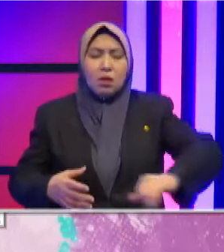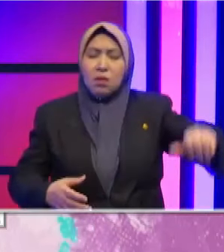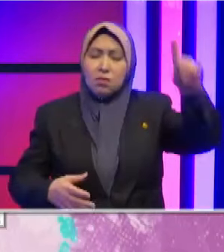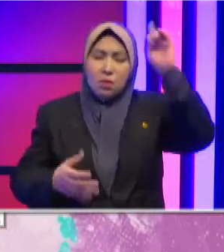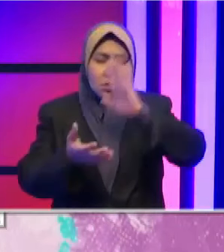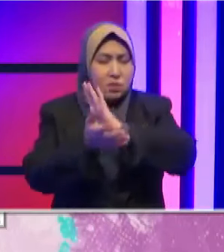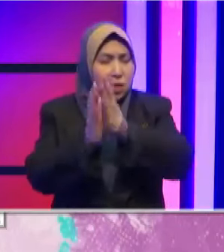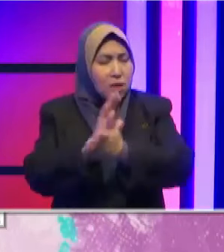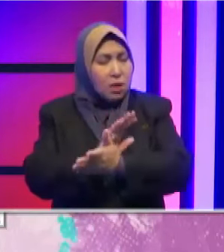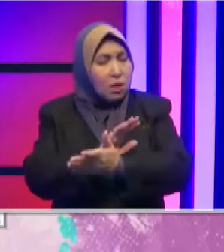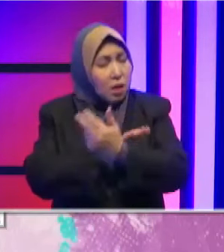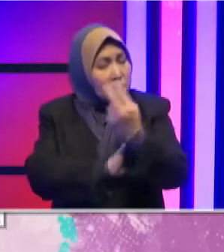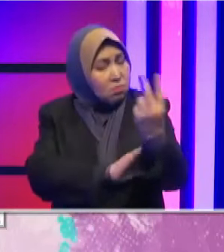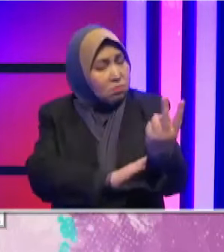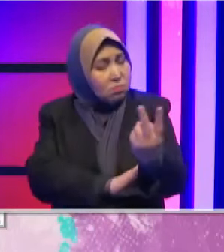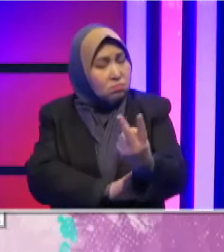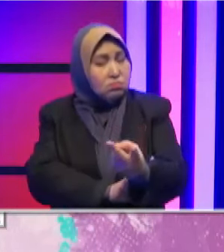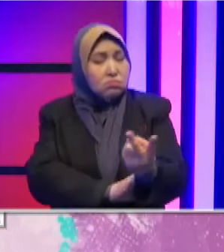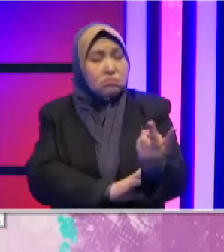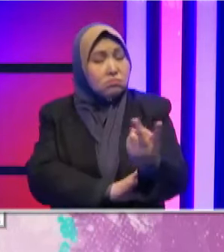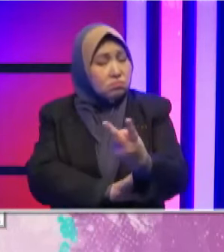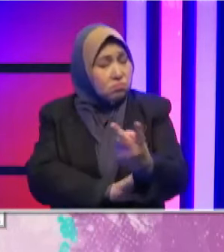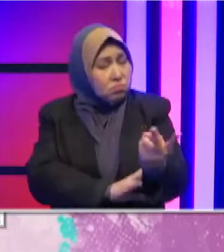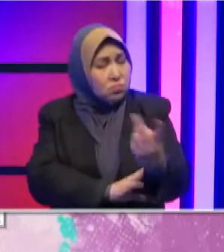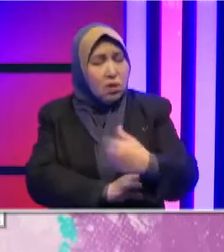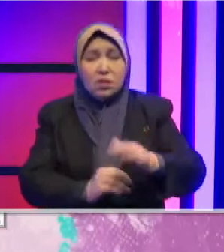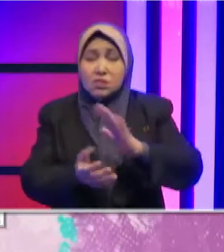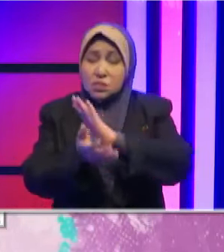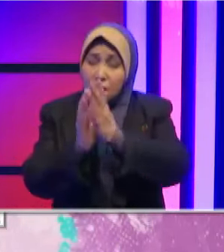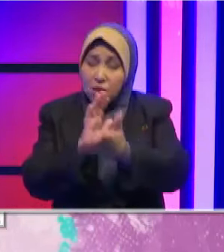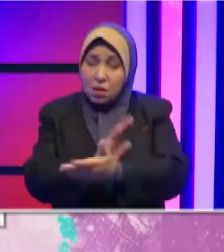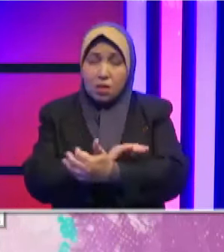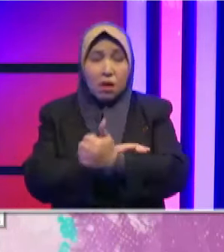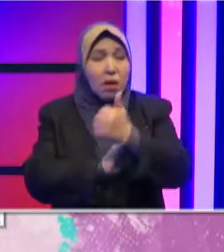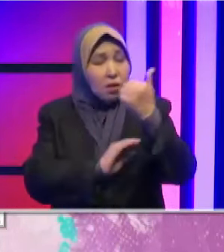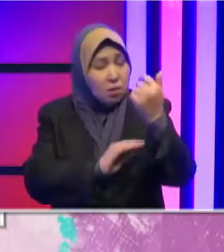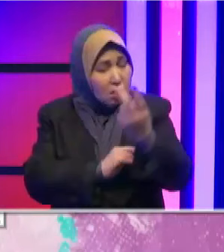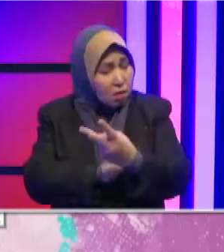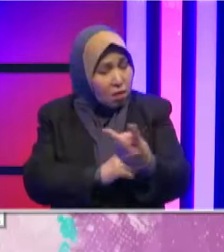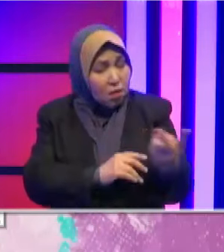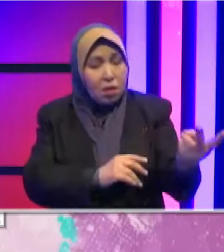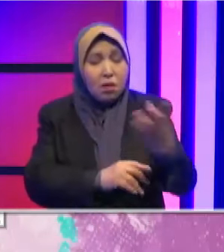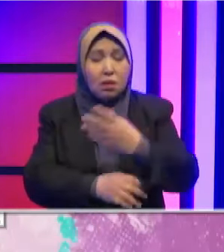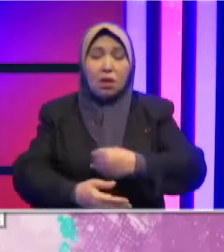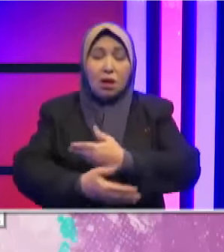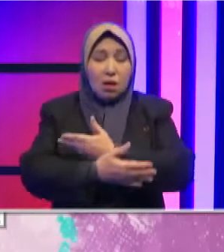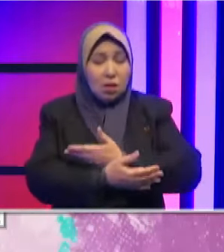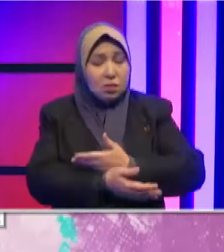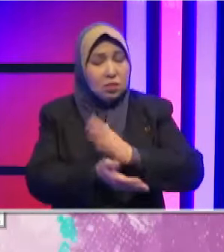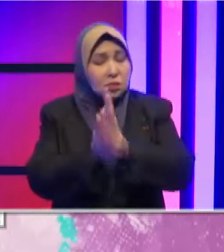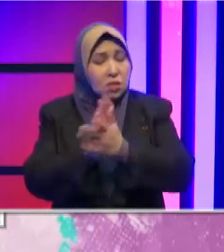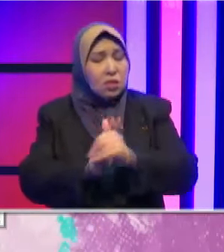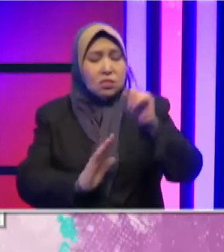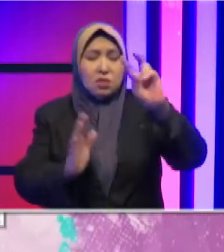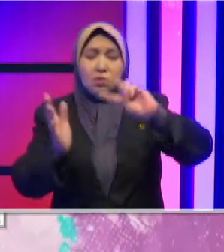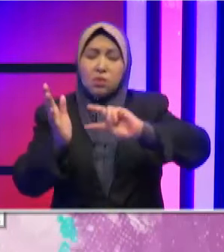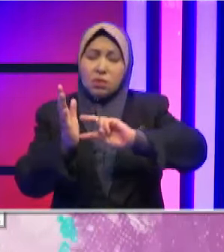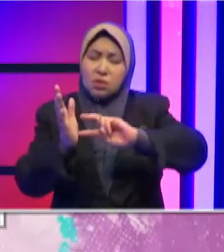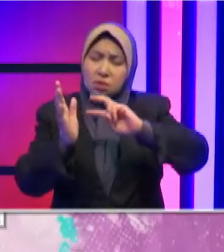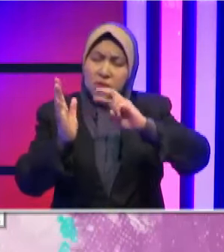waj'alna ha wajah hal nahawa benar Ha